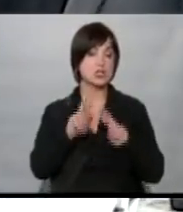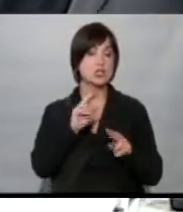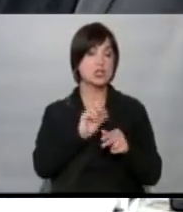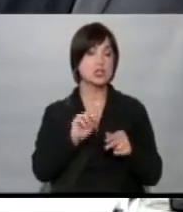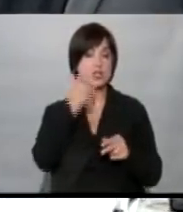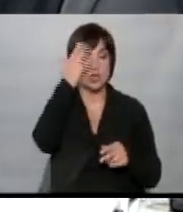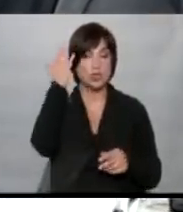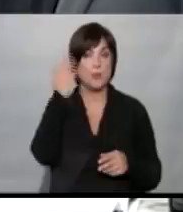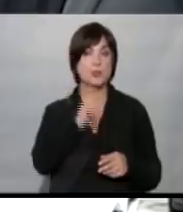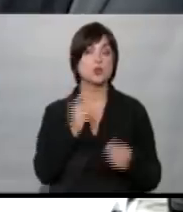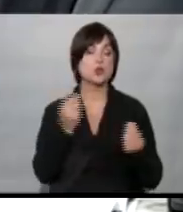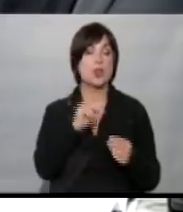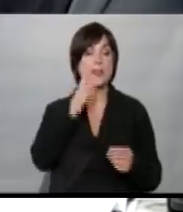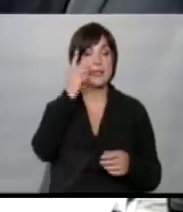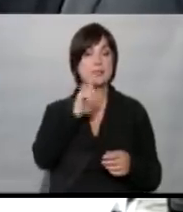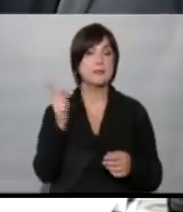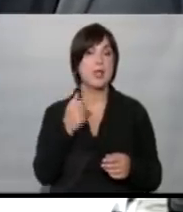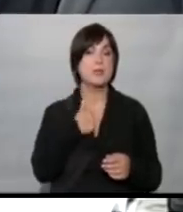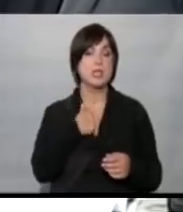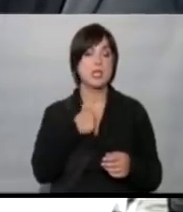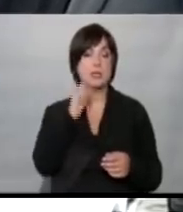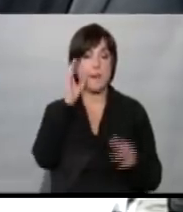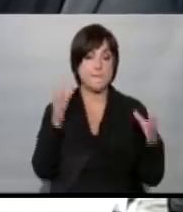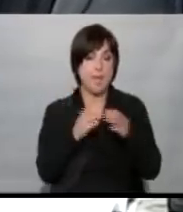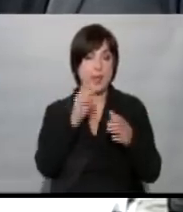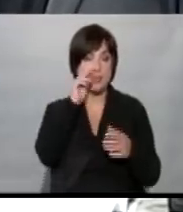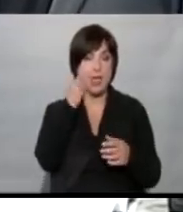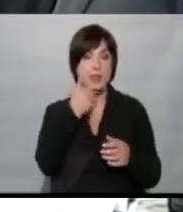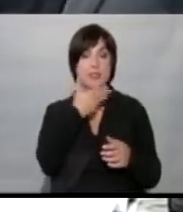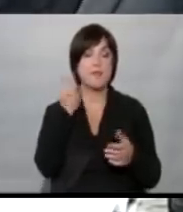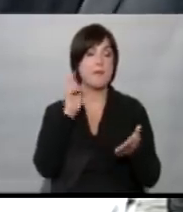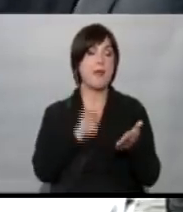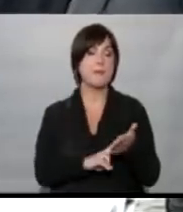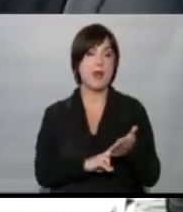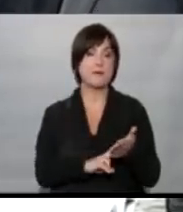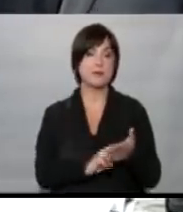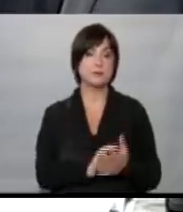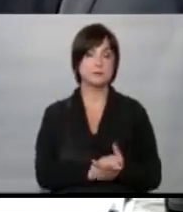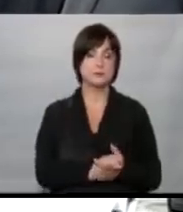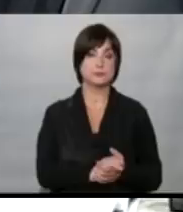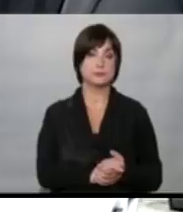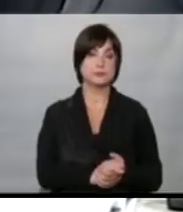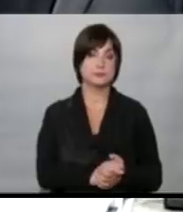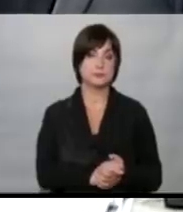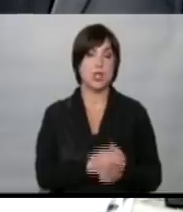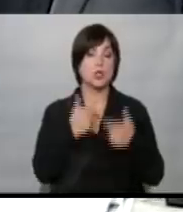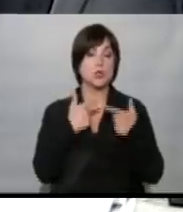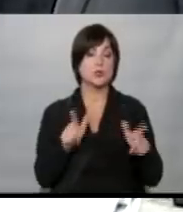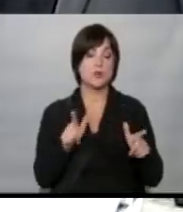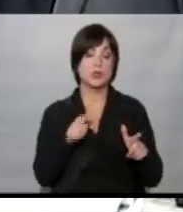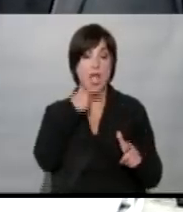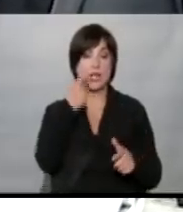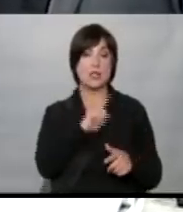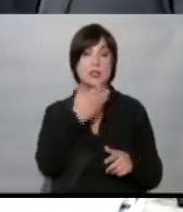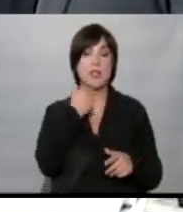Ајде, зошто да не смееме ние? Бидејќи сме мал народ, ние немаме право. Не, дозволете се да кажам јас. Дозволете да кажам јас. Немате право да